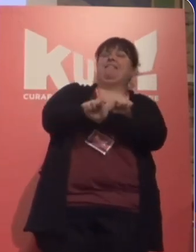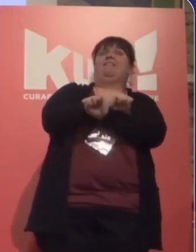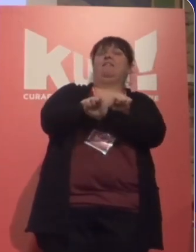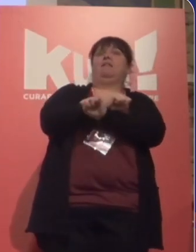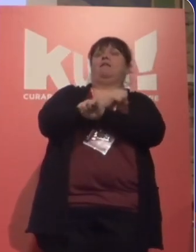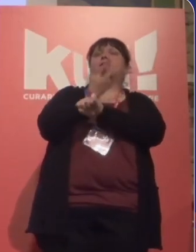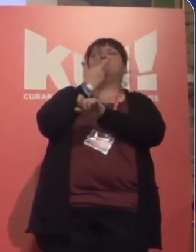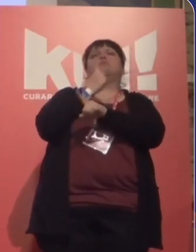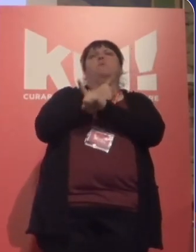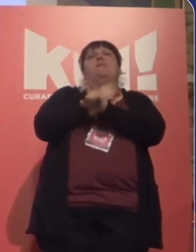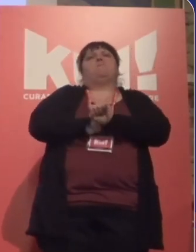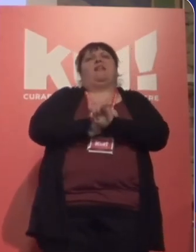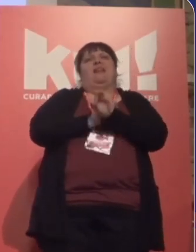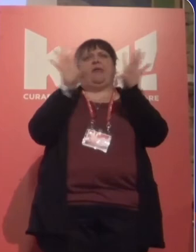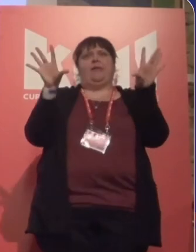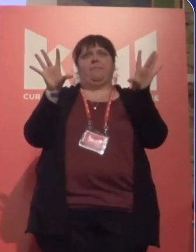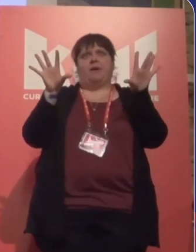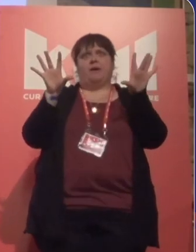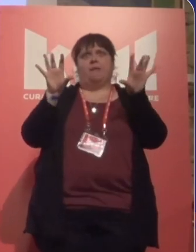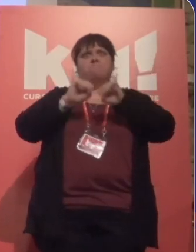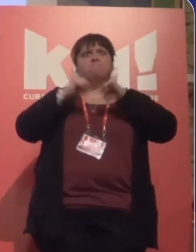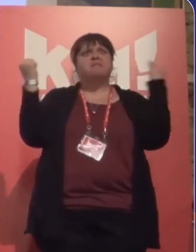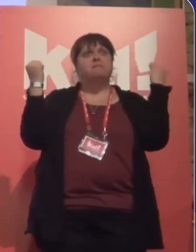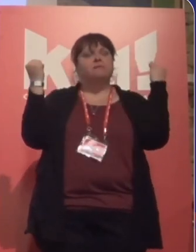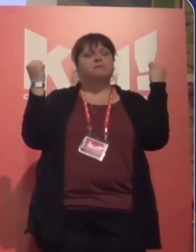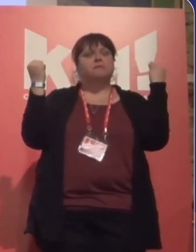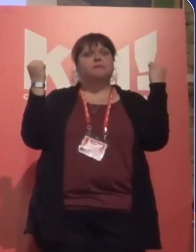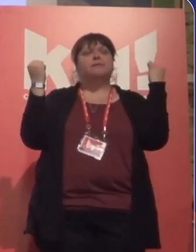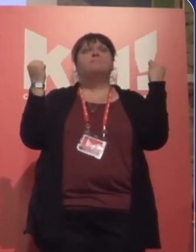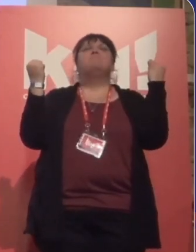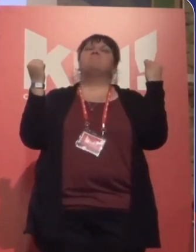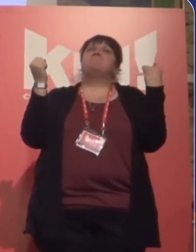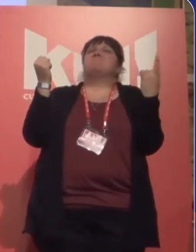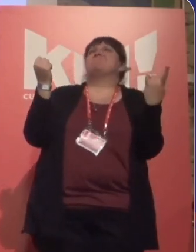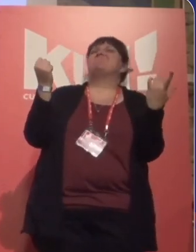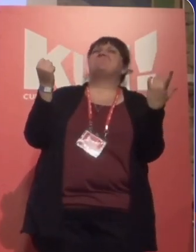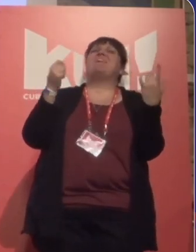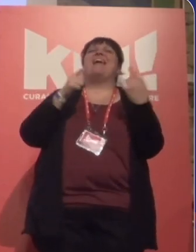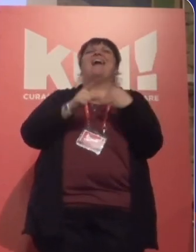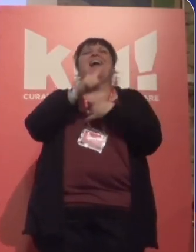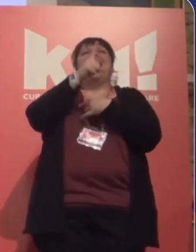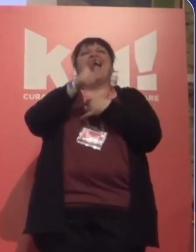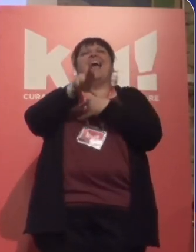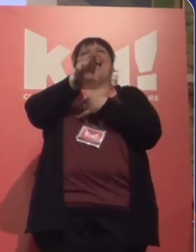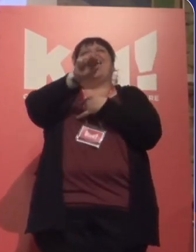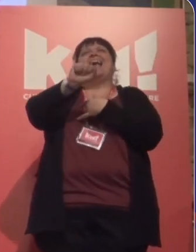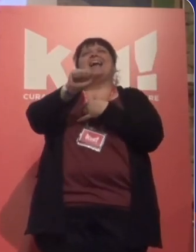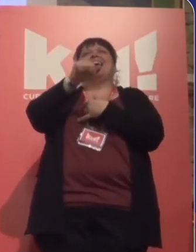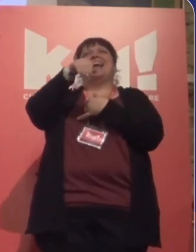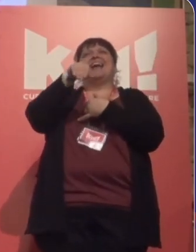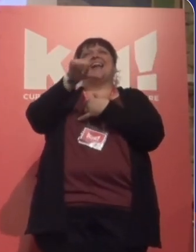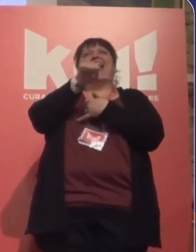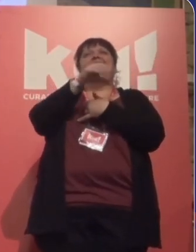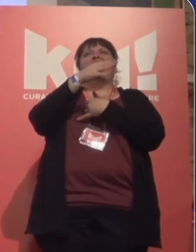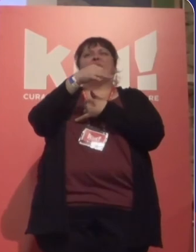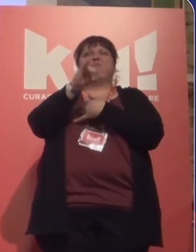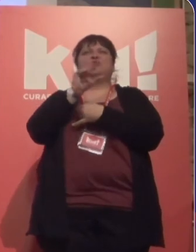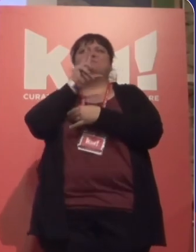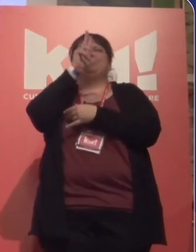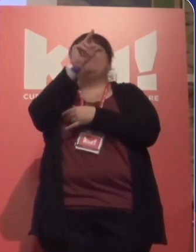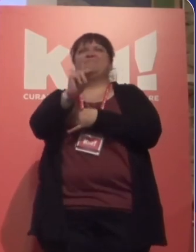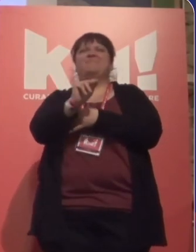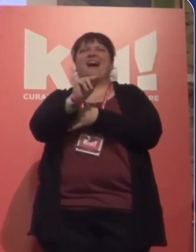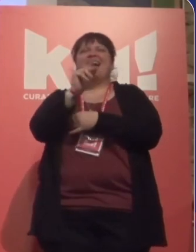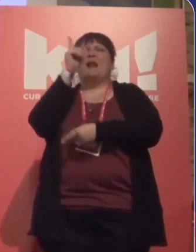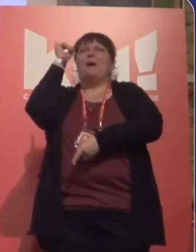creatrice della politica se vi piace e grand c o se vi piace frankestein junior si può